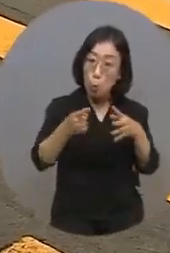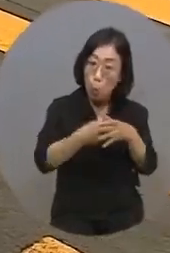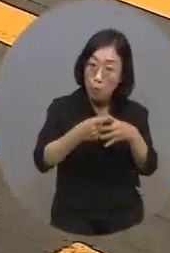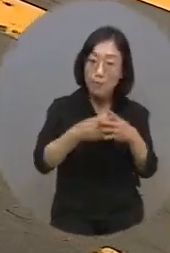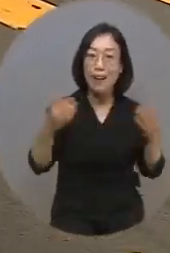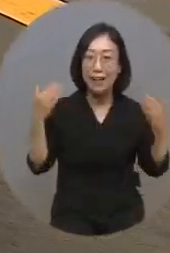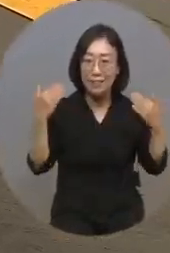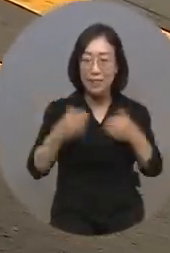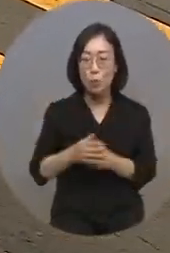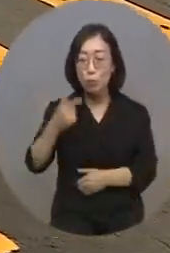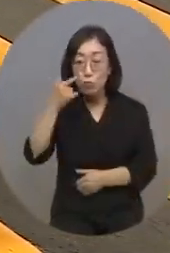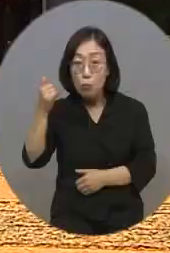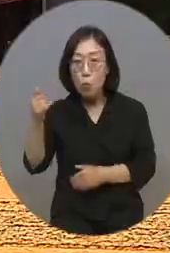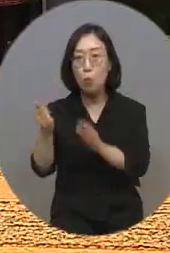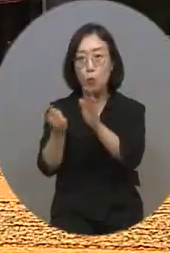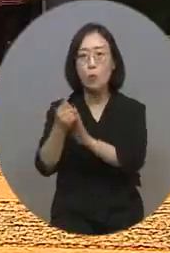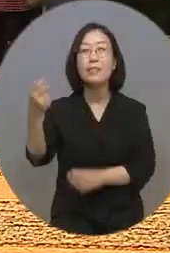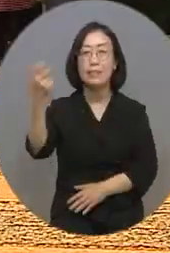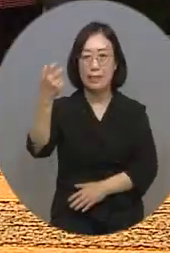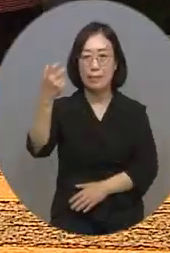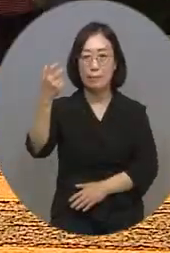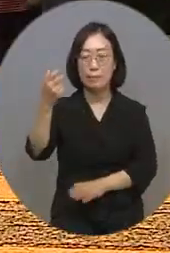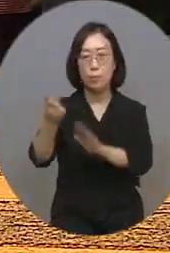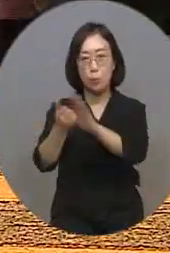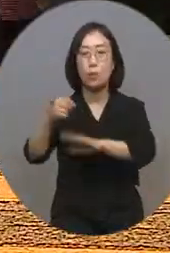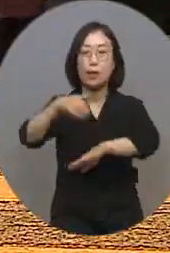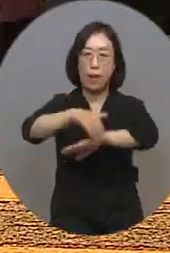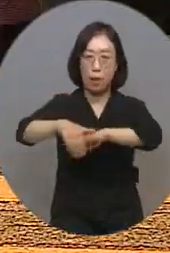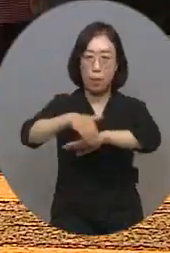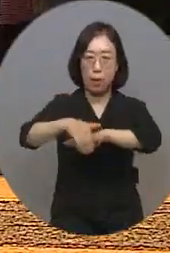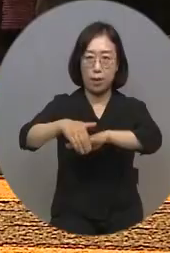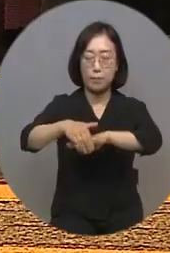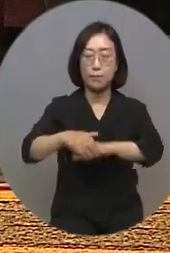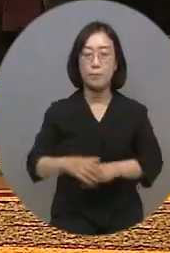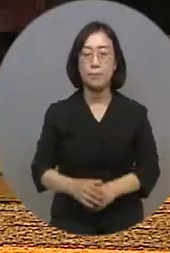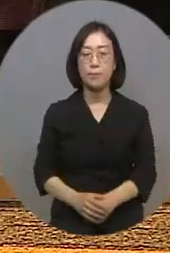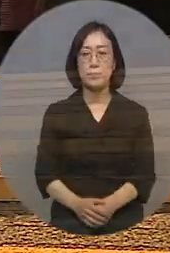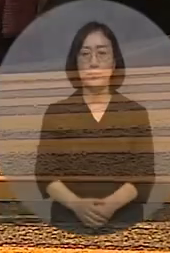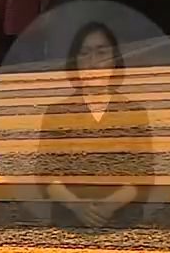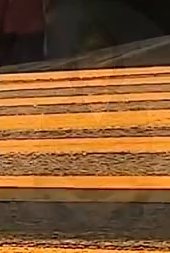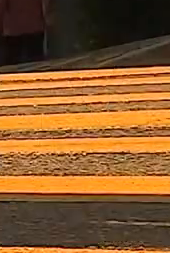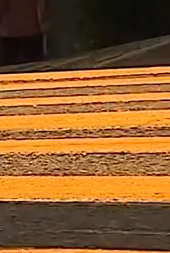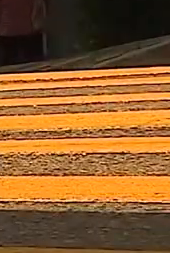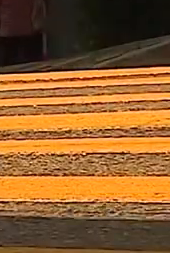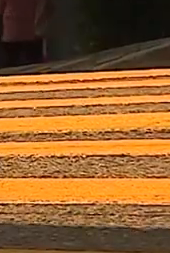70명을 지원할 예정입니다. 복지TV 뉴스 정유정입니다.